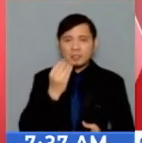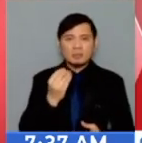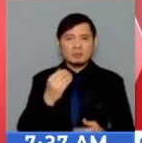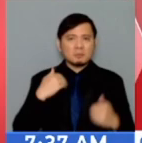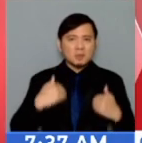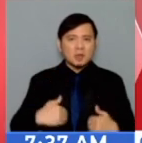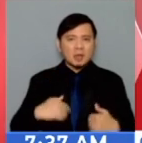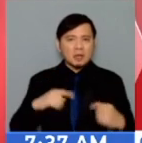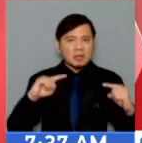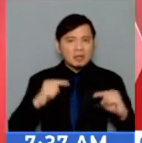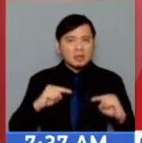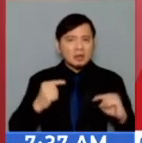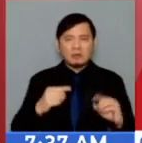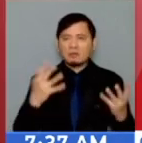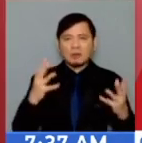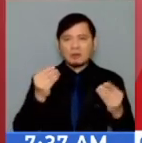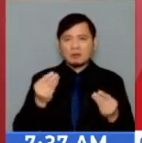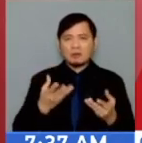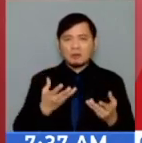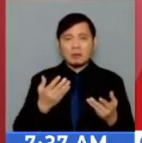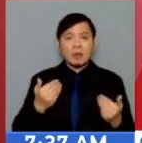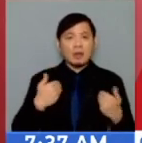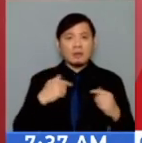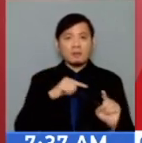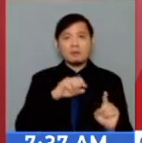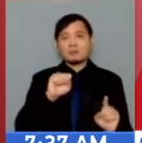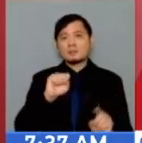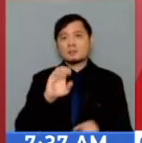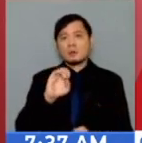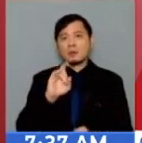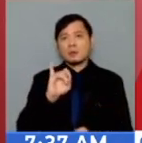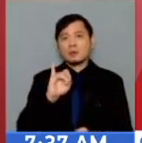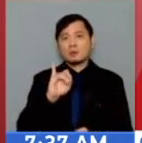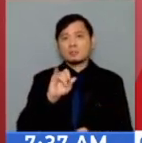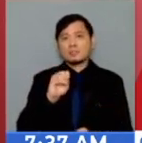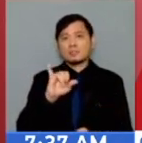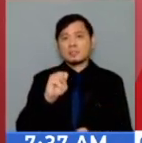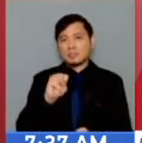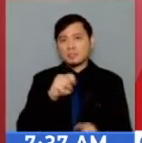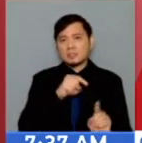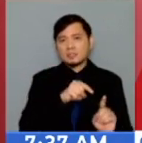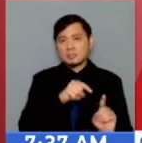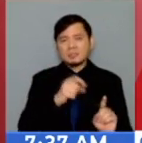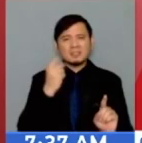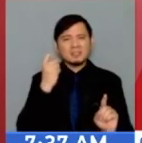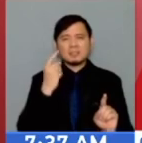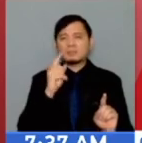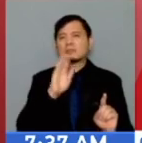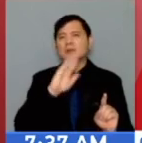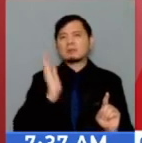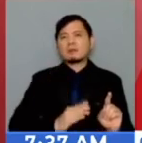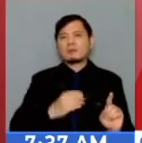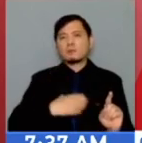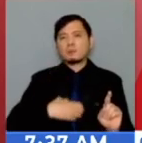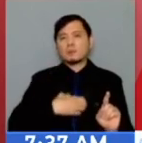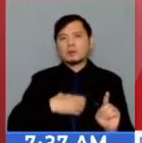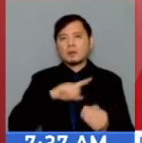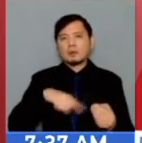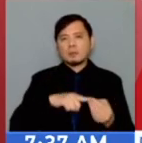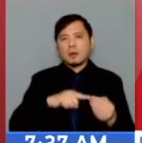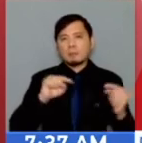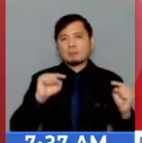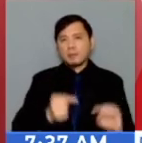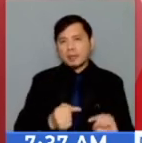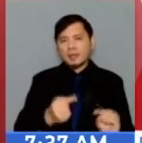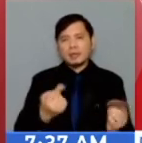Yung scoliosis niya, nobody knew that, no? But she was never complaining about her pains and her discomforts. So ang